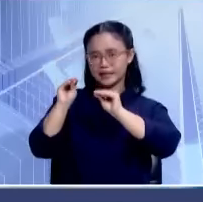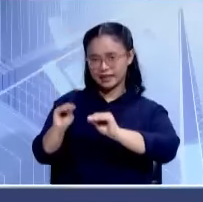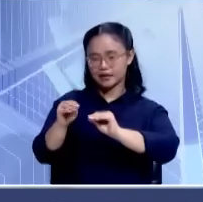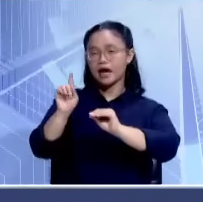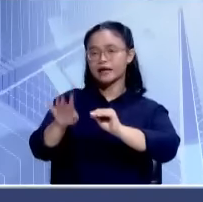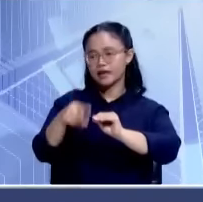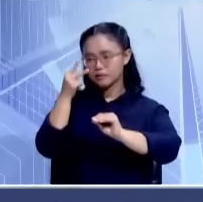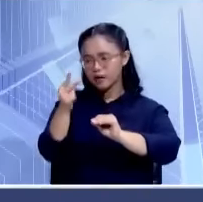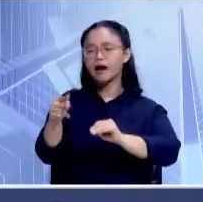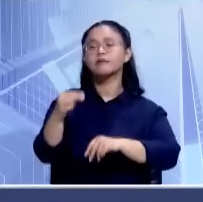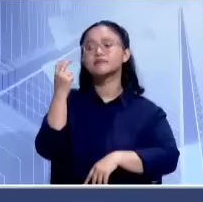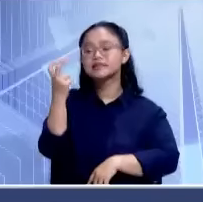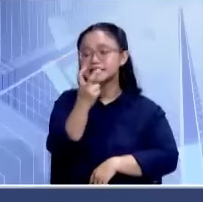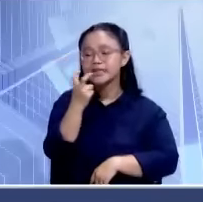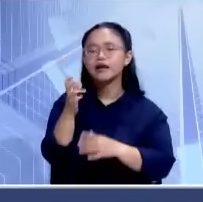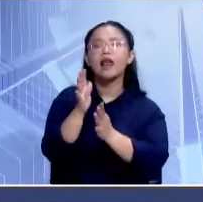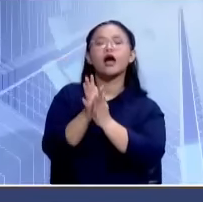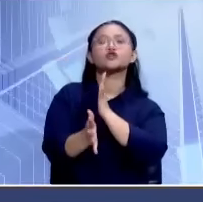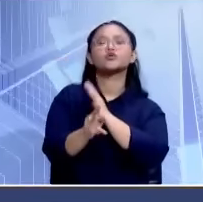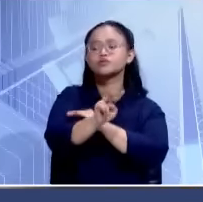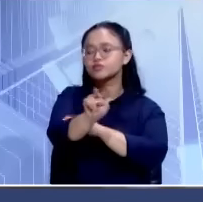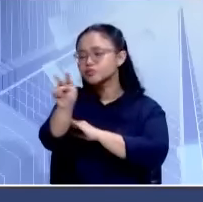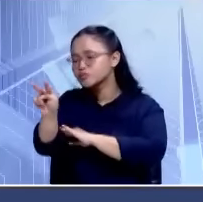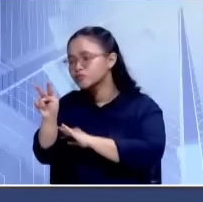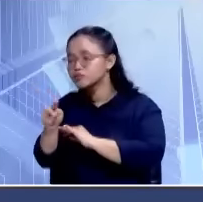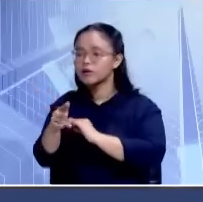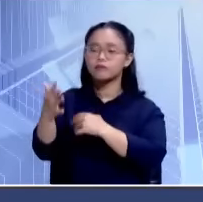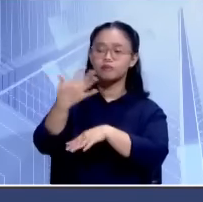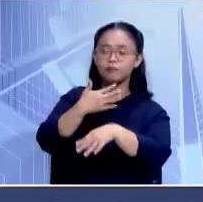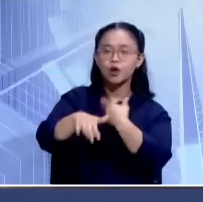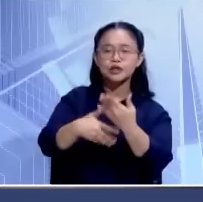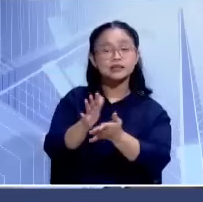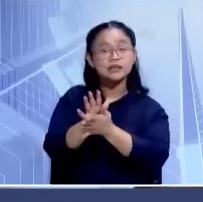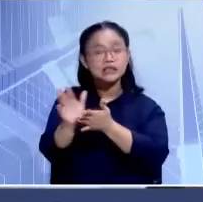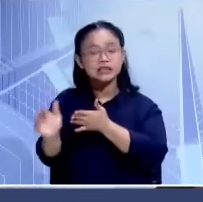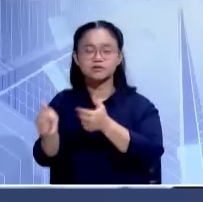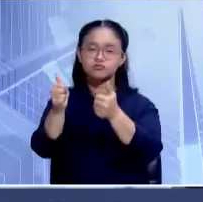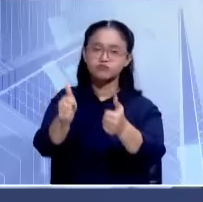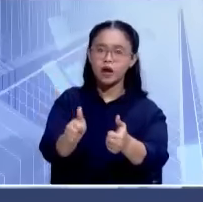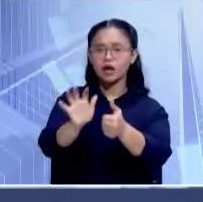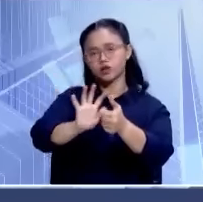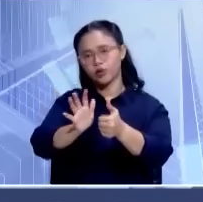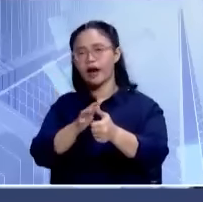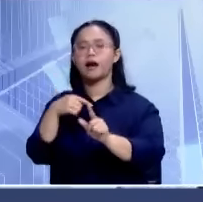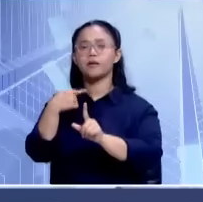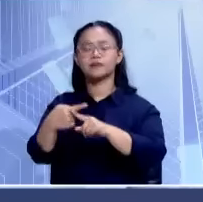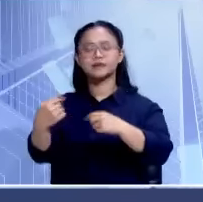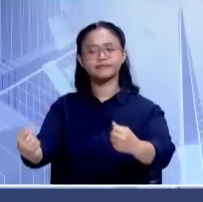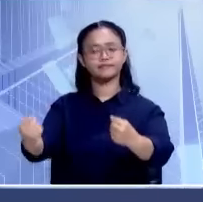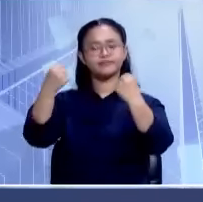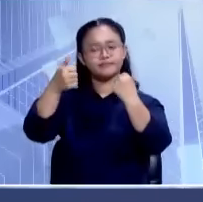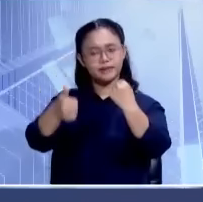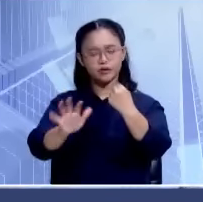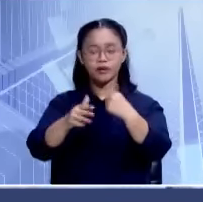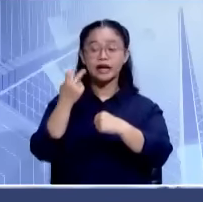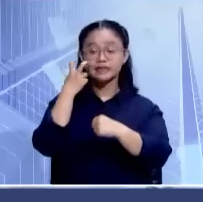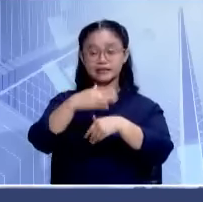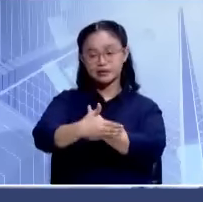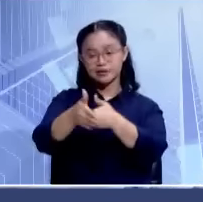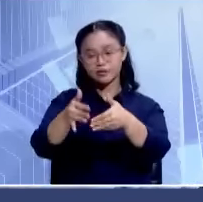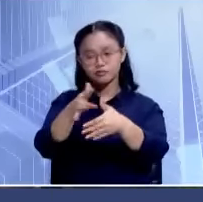Kota Surabaya meninjau langsung ke sekolah-sekolah untuk memastikan menu makanan yang diberikan memenuhi gizi seimbang serta dikemas